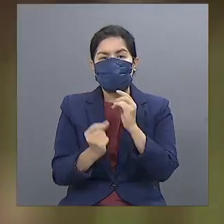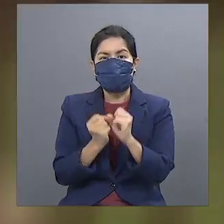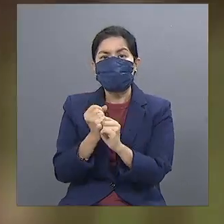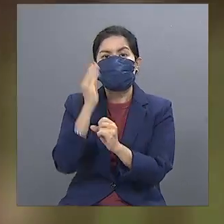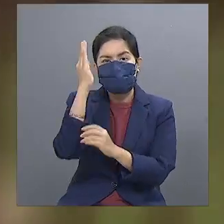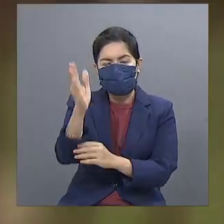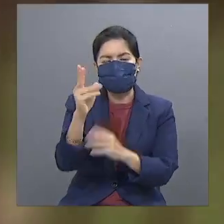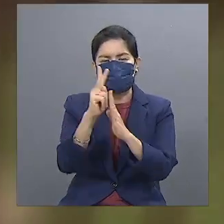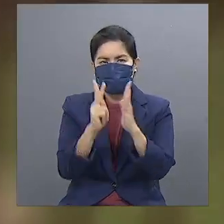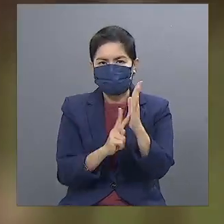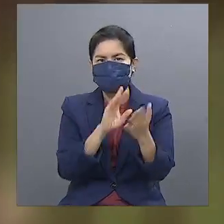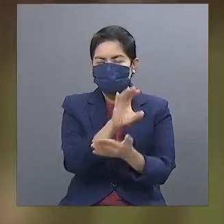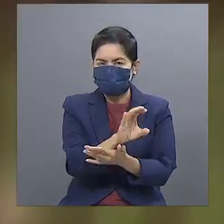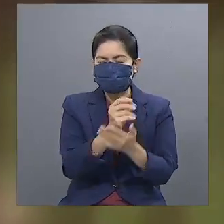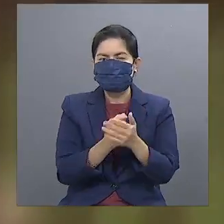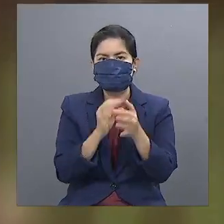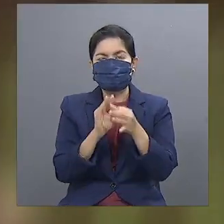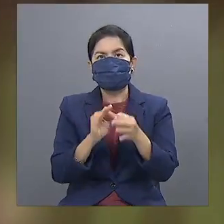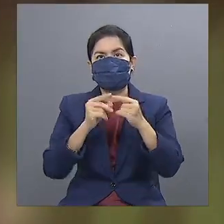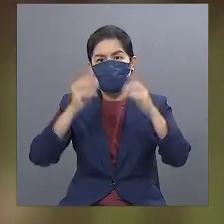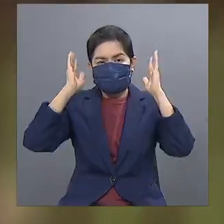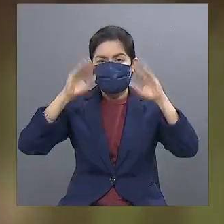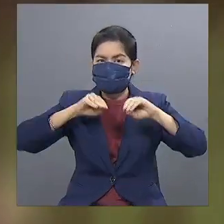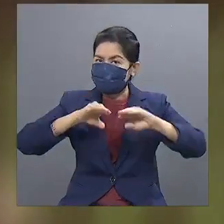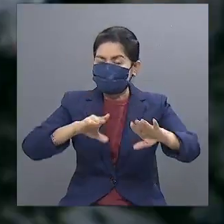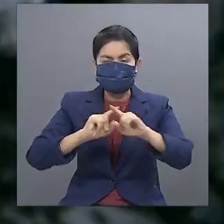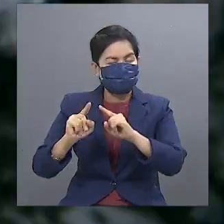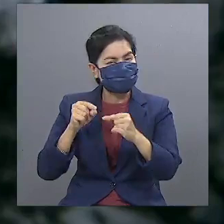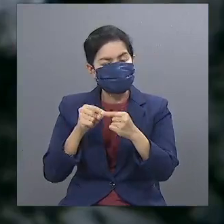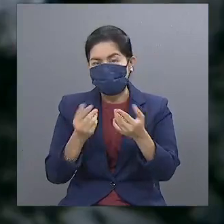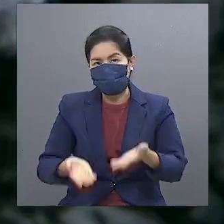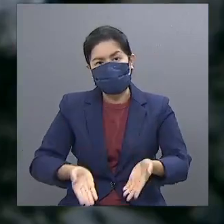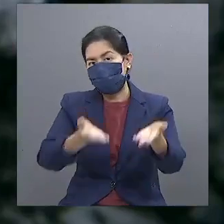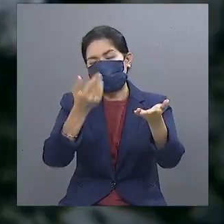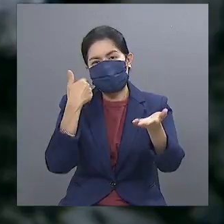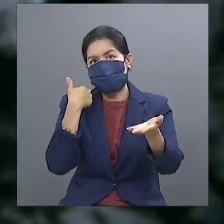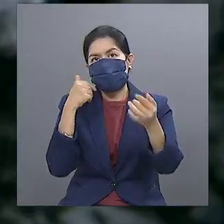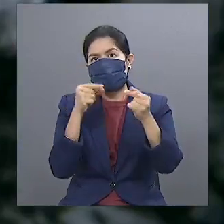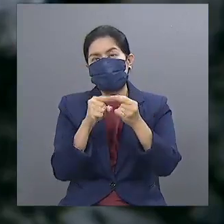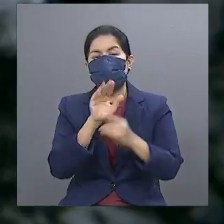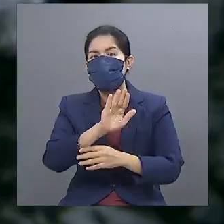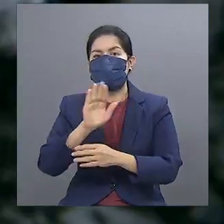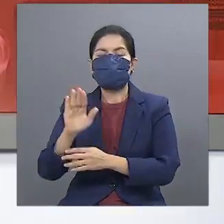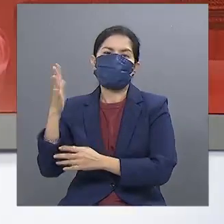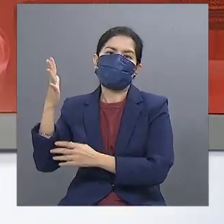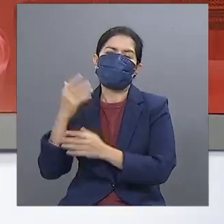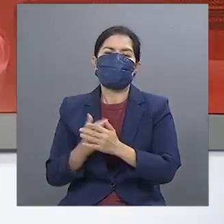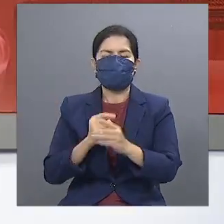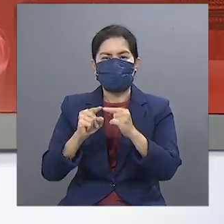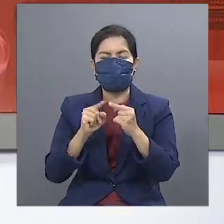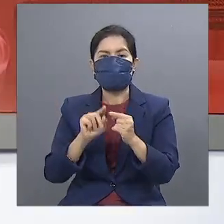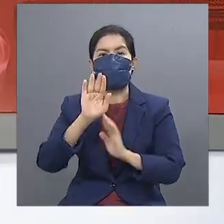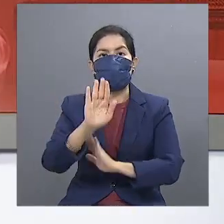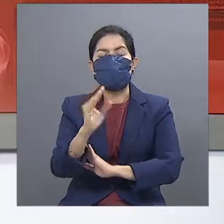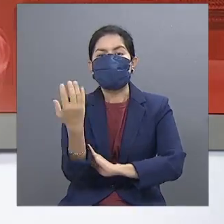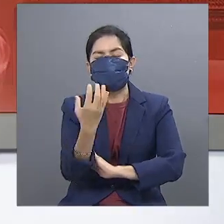การโฆษณาเนี่ยแทบไม่มีการควบคุมเลยนะคะห้ามเพียงแค่การโฆษณาในทีวีแล้วก็วิทยุเท่านั้นค่ะ